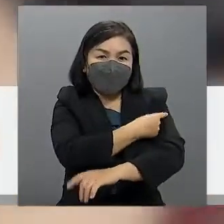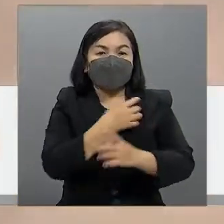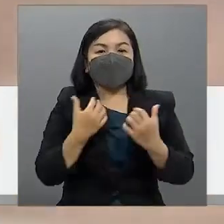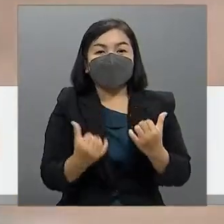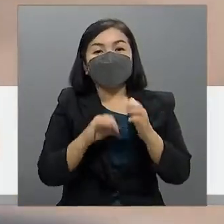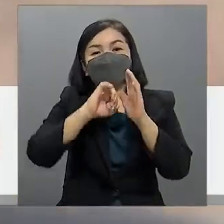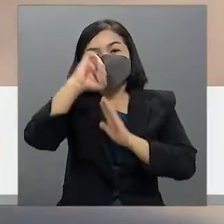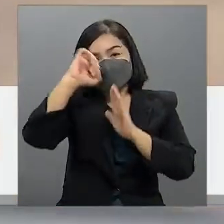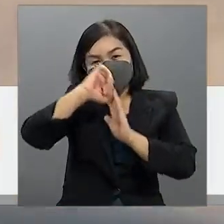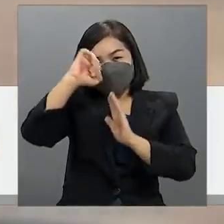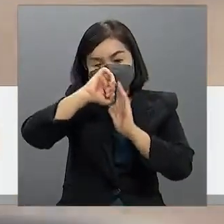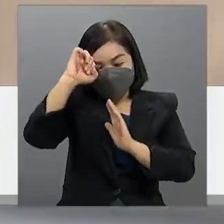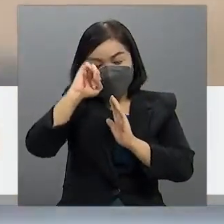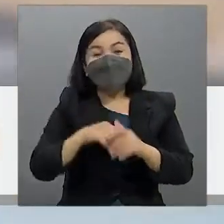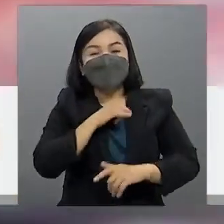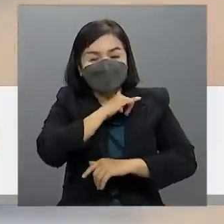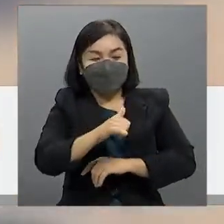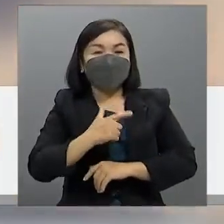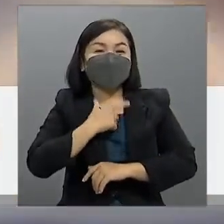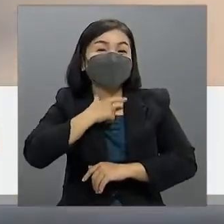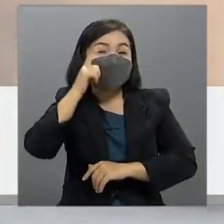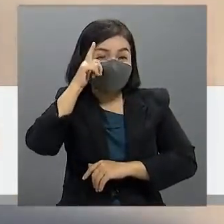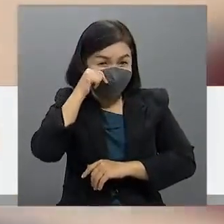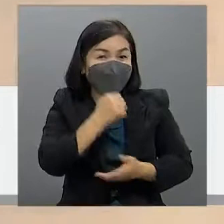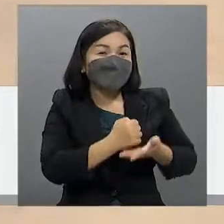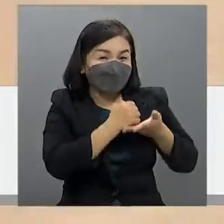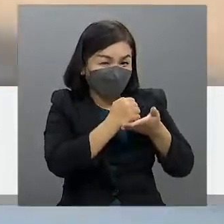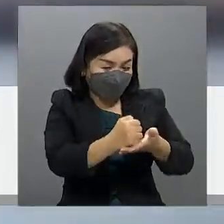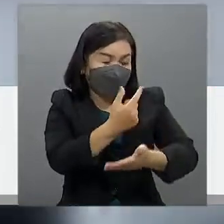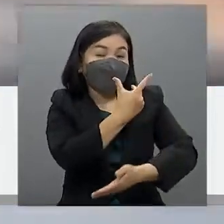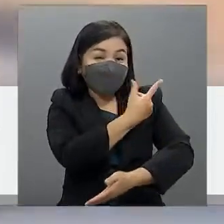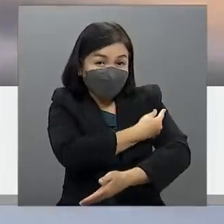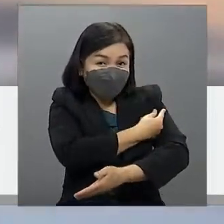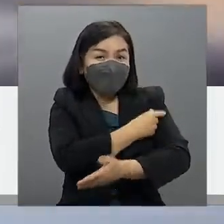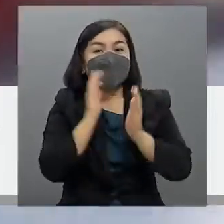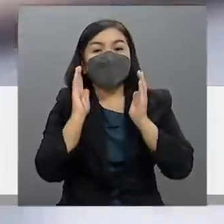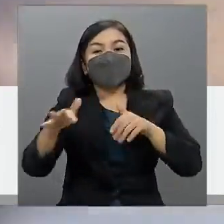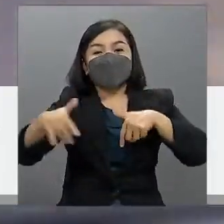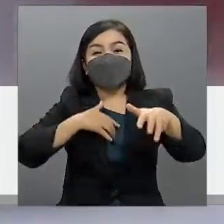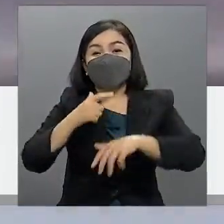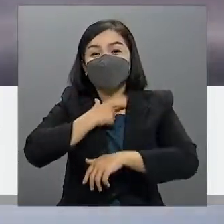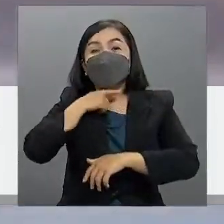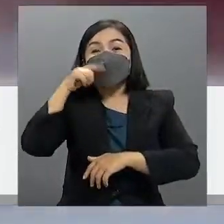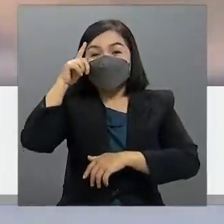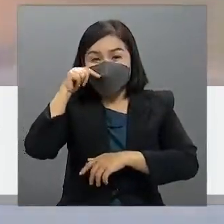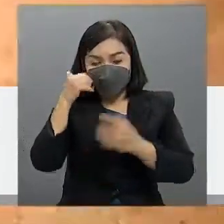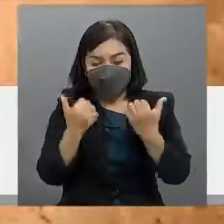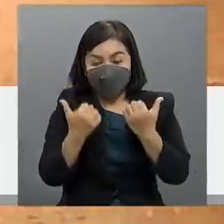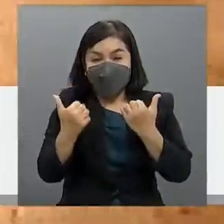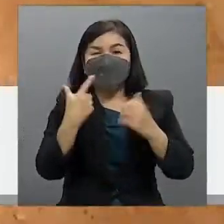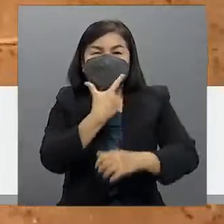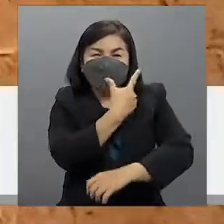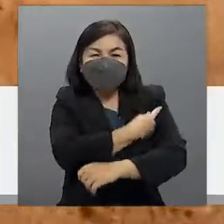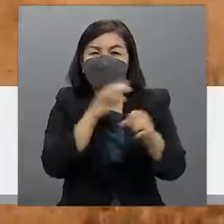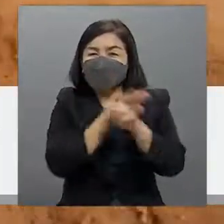ที่แม่ฮ่องสอนค่ะไปช่วยฉีดวัคซีนให้กับชาวจังหวัดแม่ฮ่องสอนซึ่งตอนนี้ยังฉีดวัคซีนกันไม่ถึง50%ของ